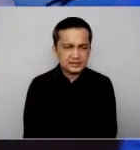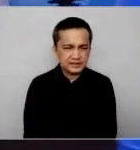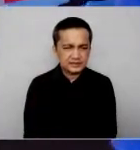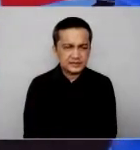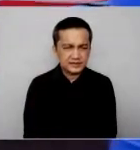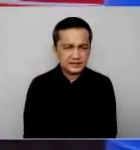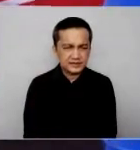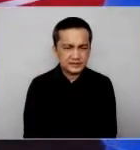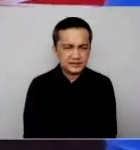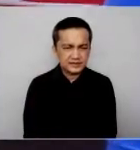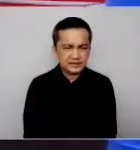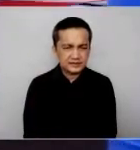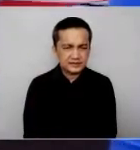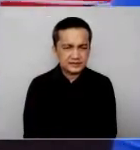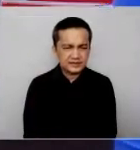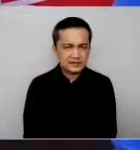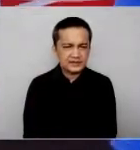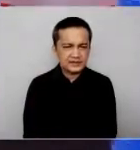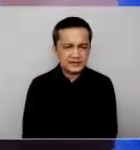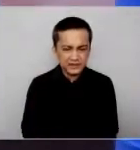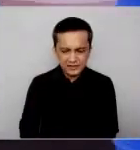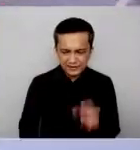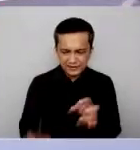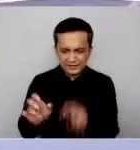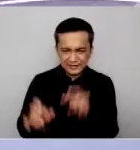Left, right, left.